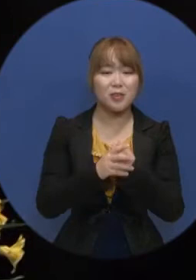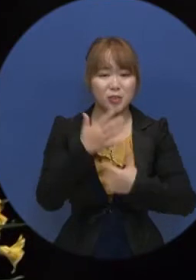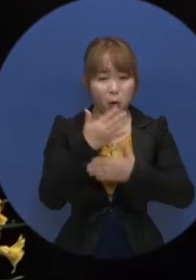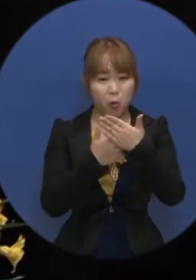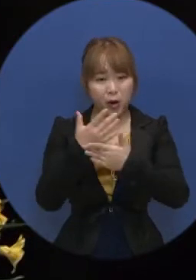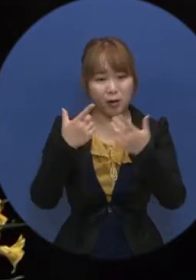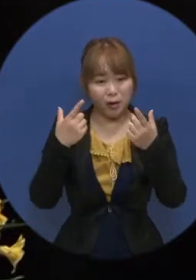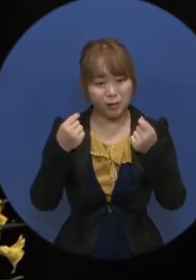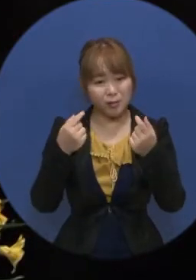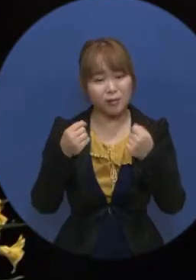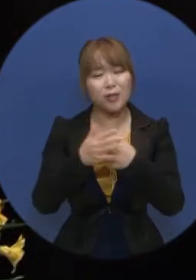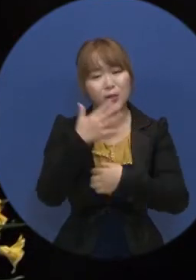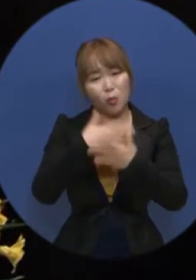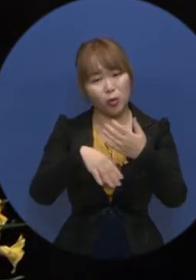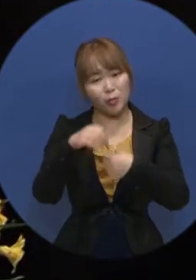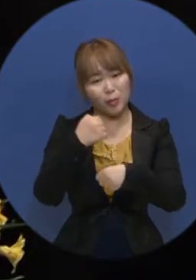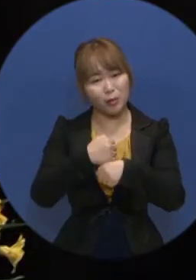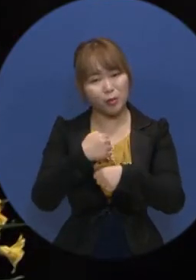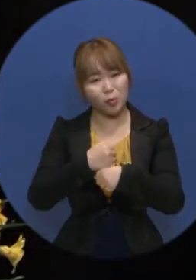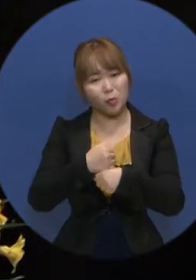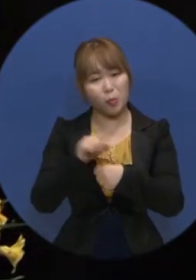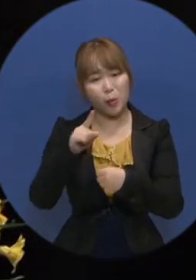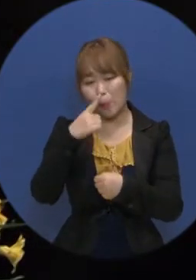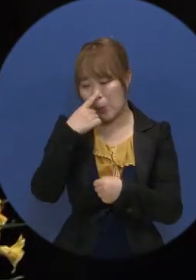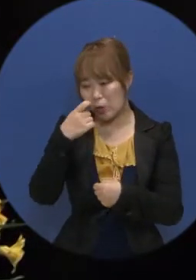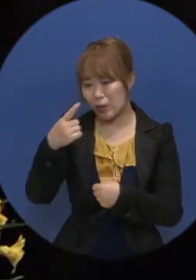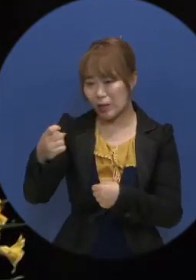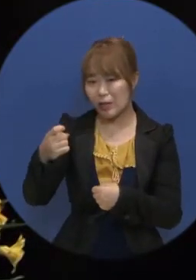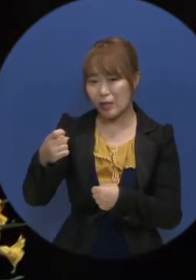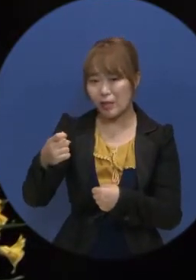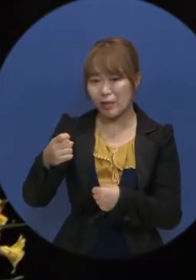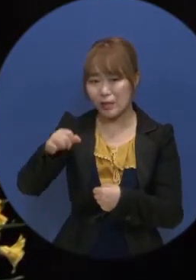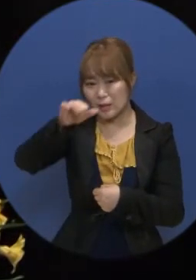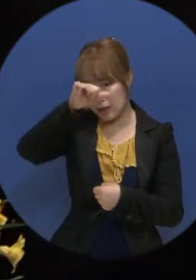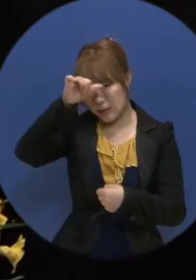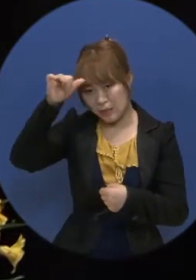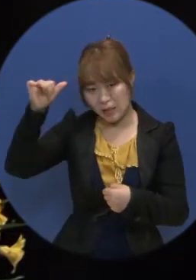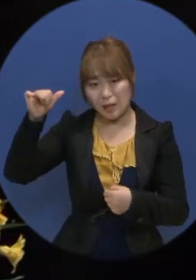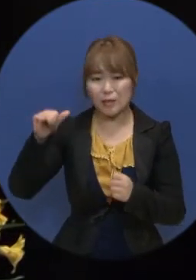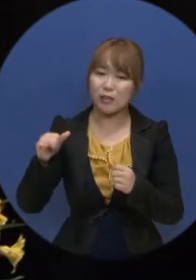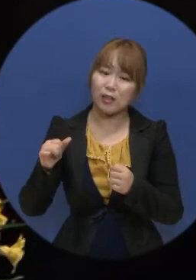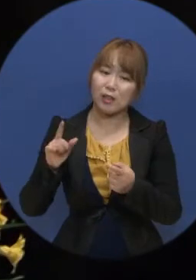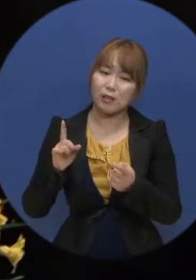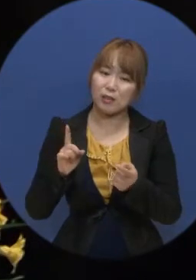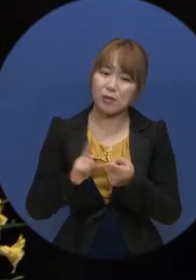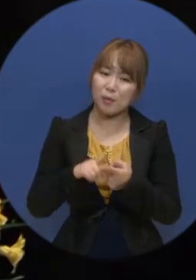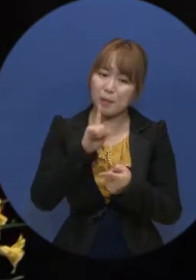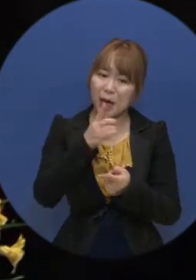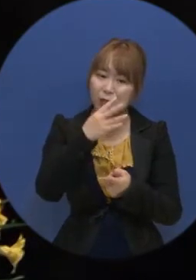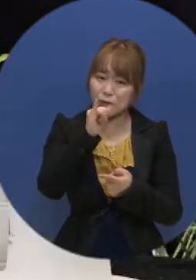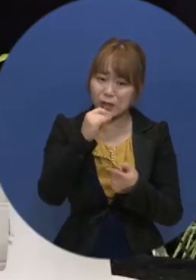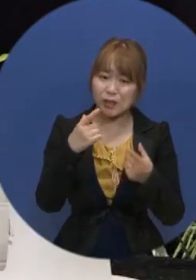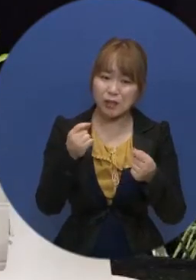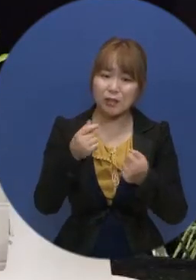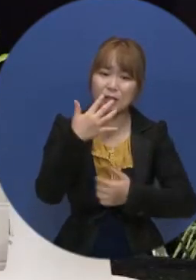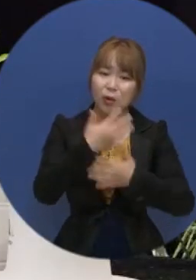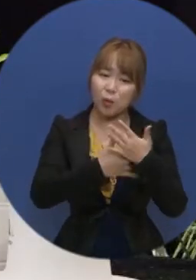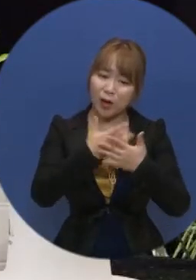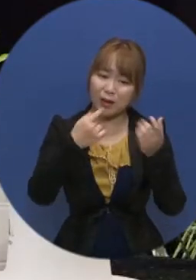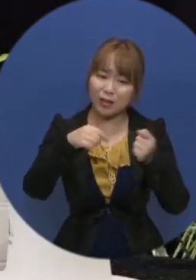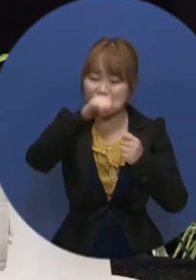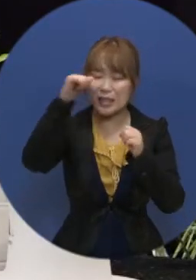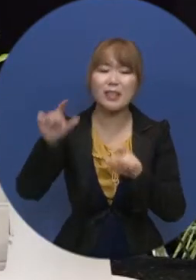같은 영화를 만들어도 좀 멋진 인생을 이렇게 말할 수 있는 그런 영화 같은